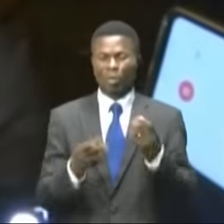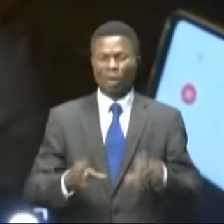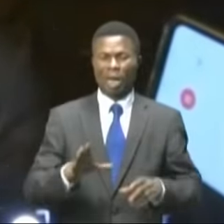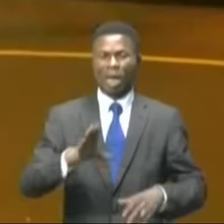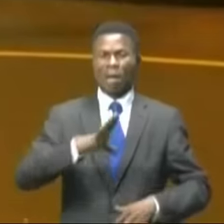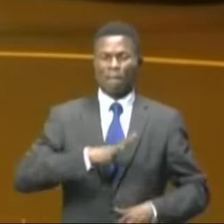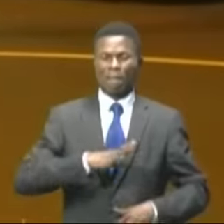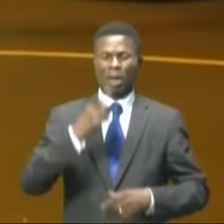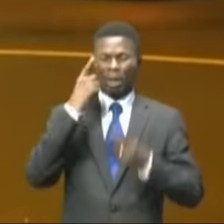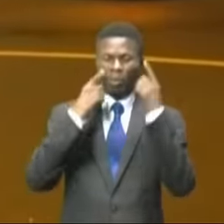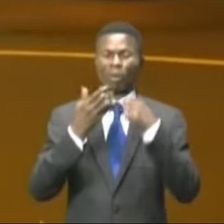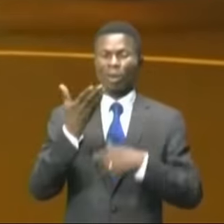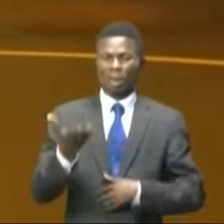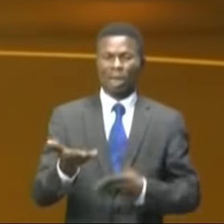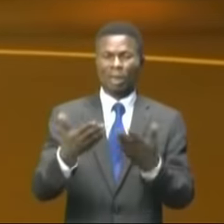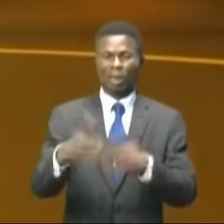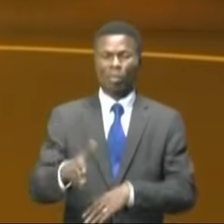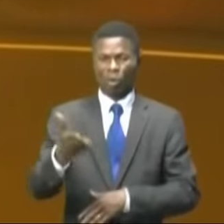par ces deuils.